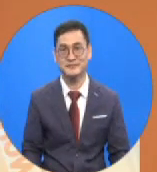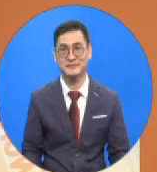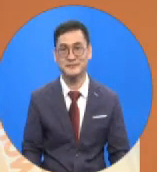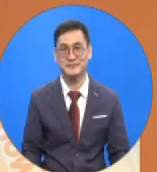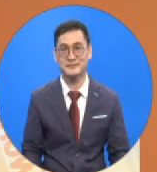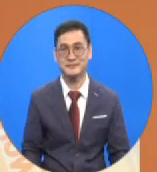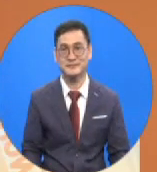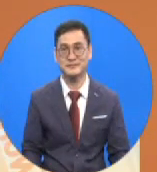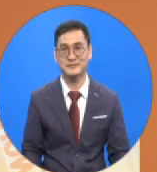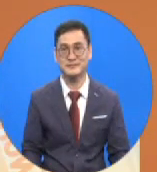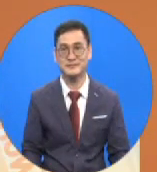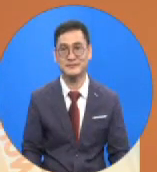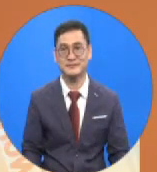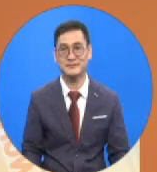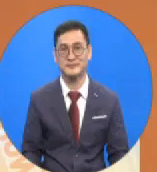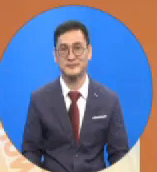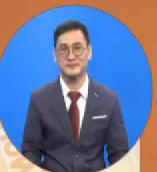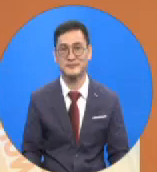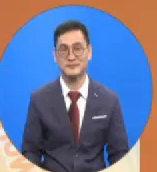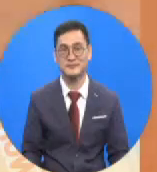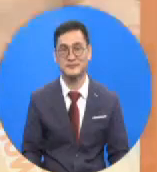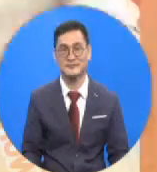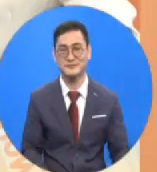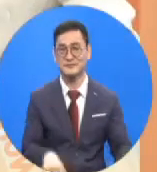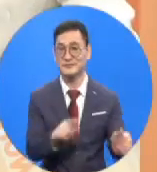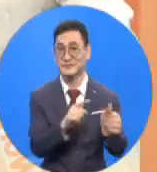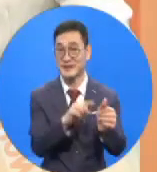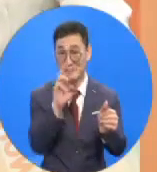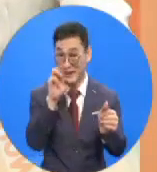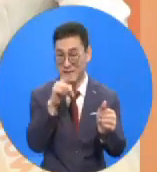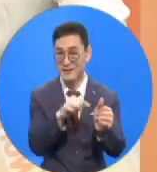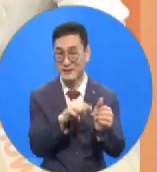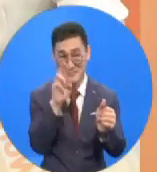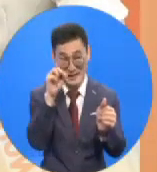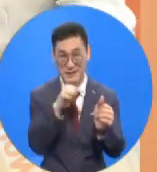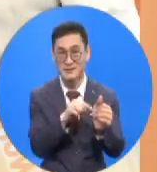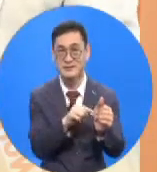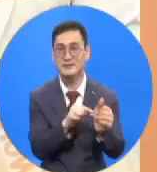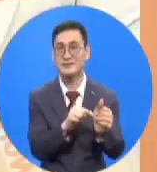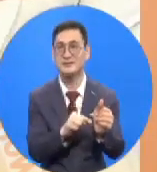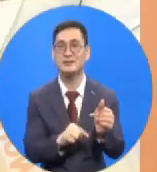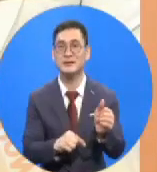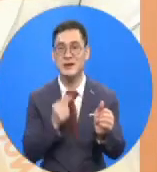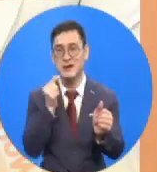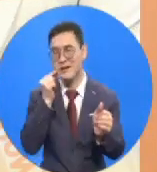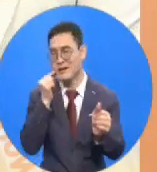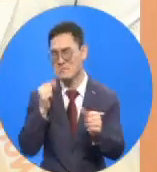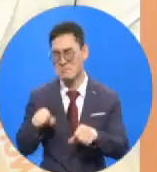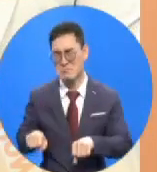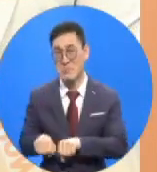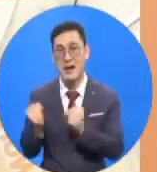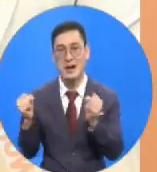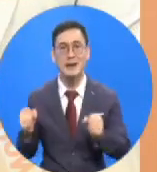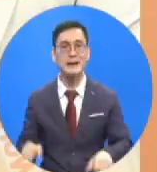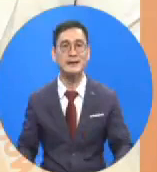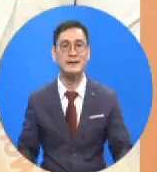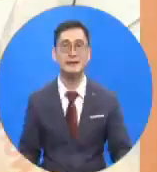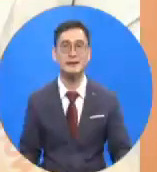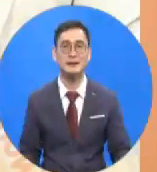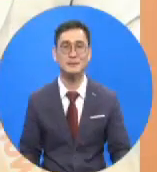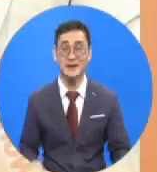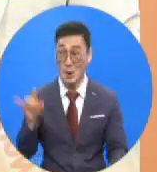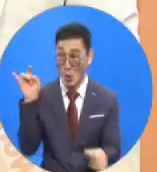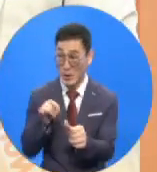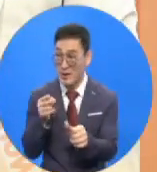상당히 참 어찌 다른 그렇다고 되요 그래서 뭐 알렉에게 지금 이런 코로나 스탭 알렸다 오면 엄청 많이